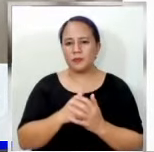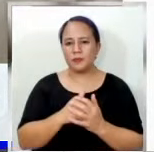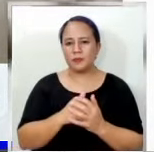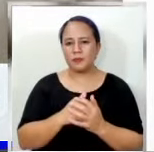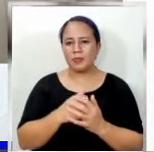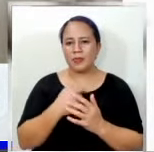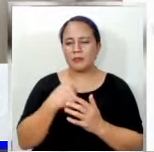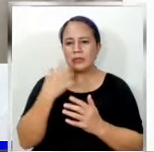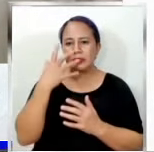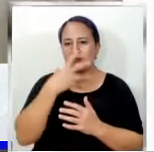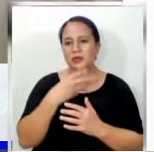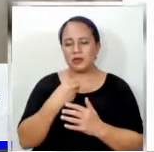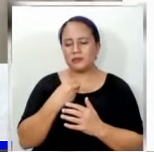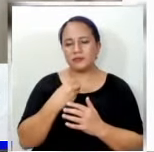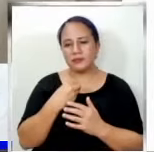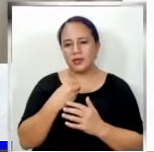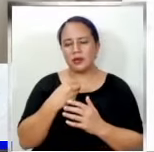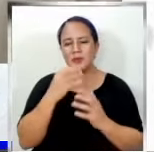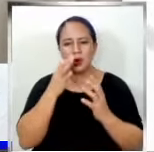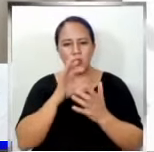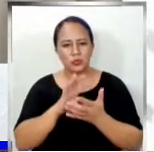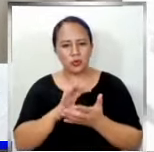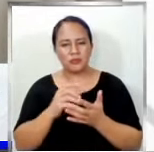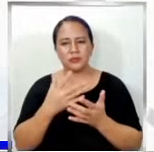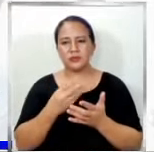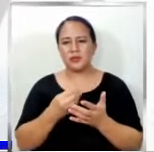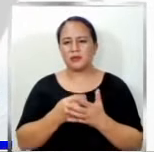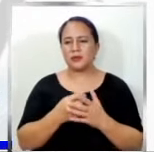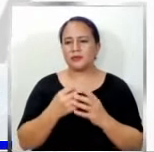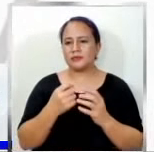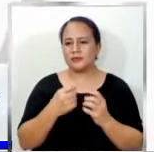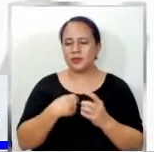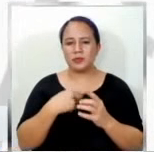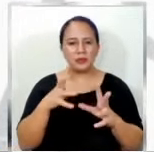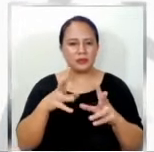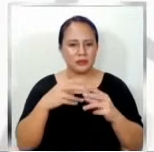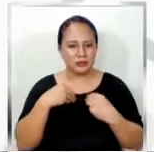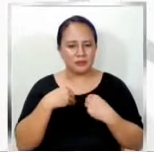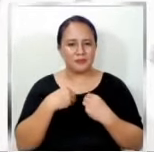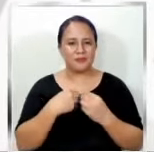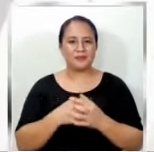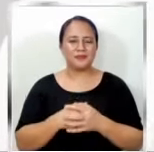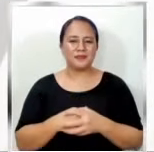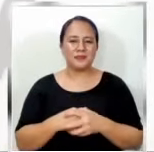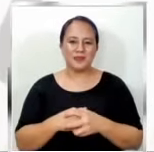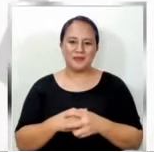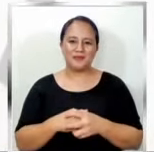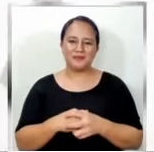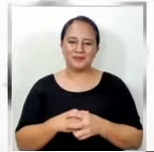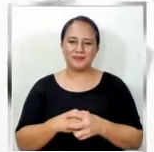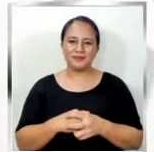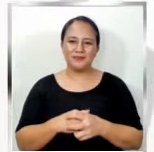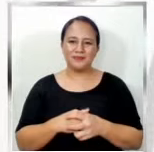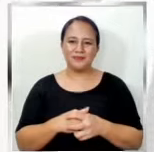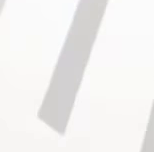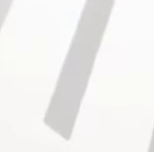napakagandang mga comments at reviews din yung natatanggap ko. Nelson Canlas updated sa Showbiz